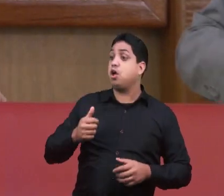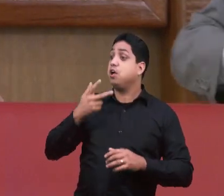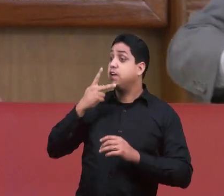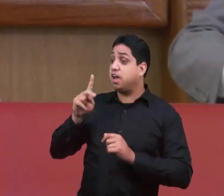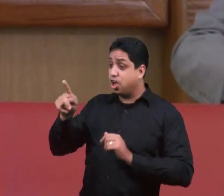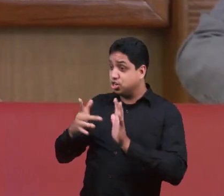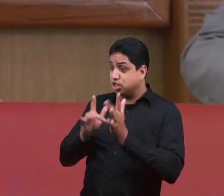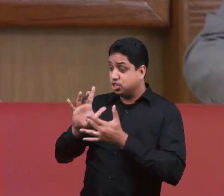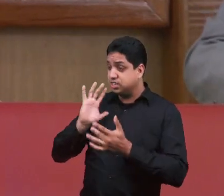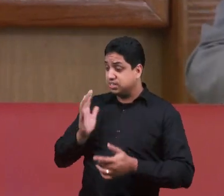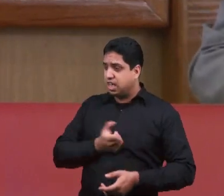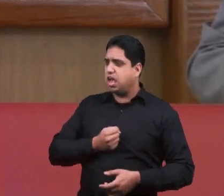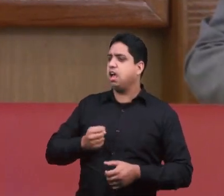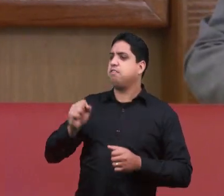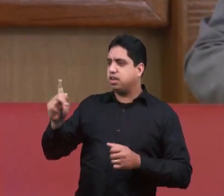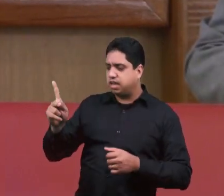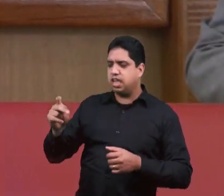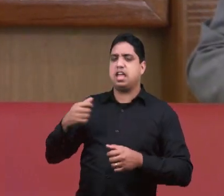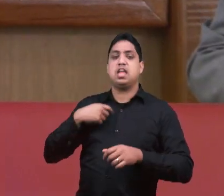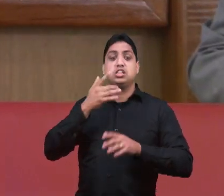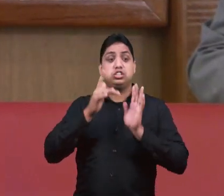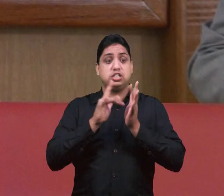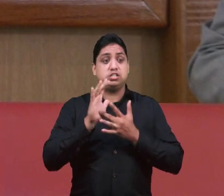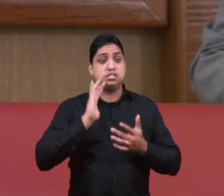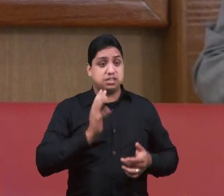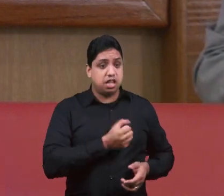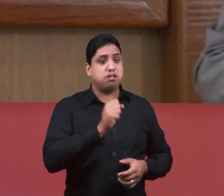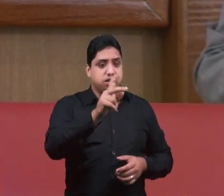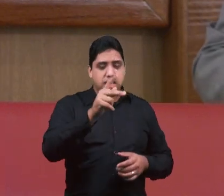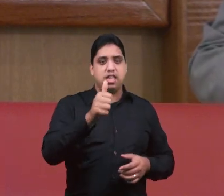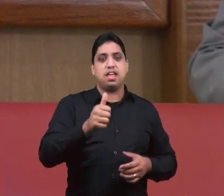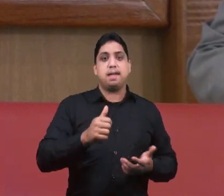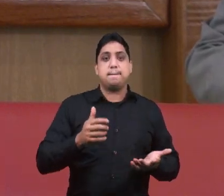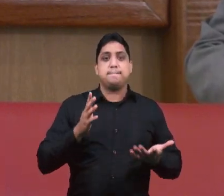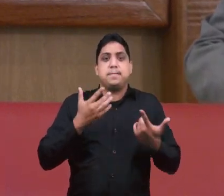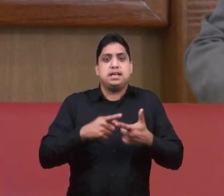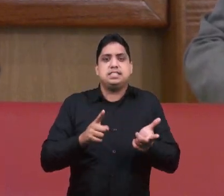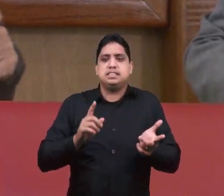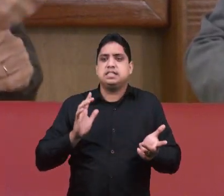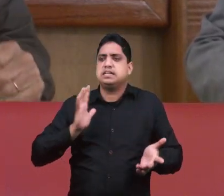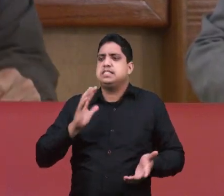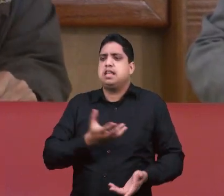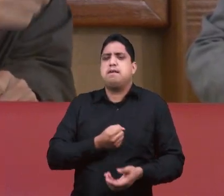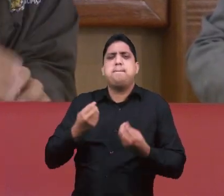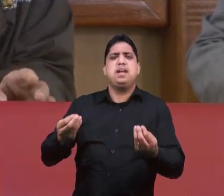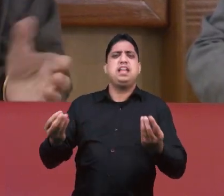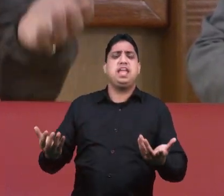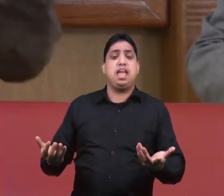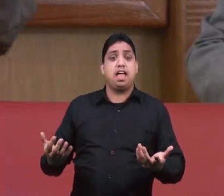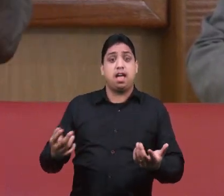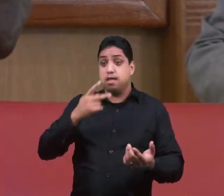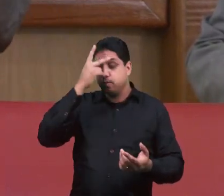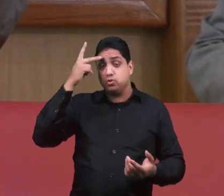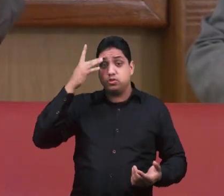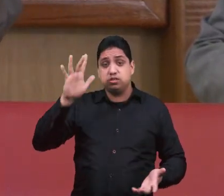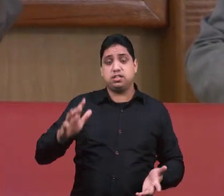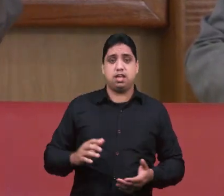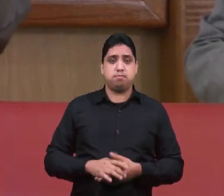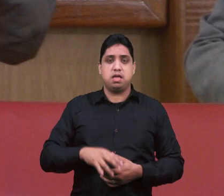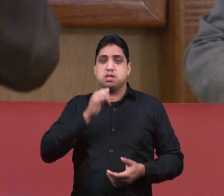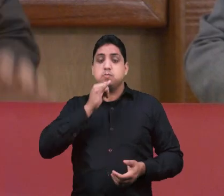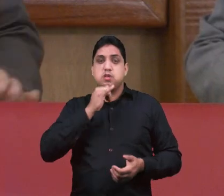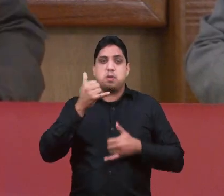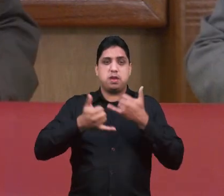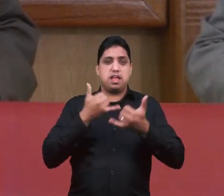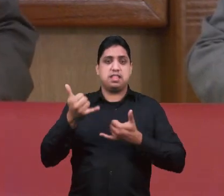suis sauvé, oui. Vous étiez en train de mourir dans l'océan. Quelqu'un a jeté une bouée. Il a mis